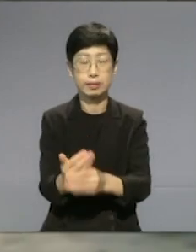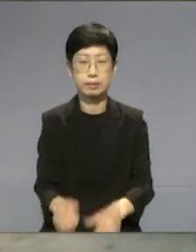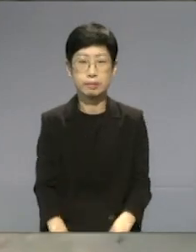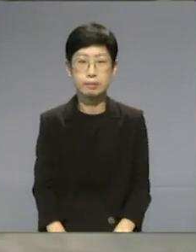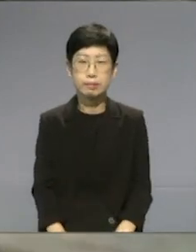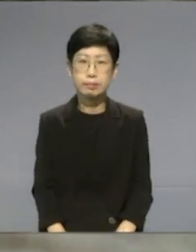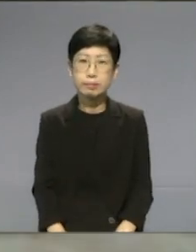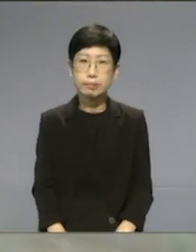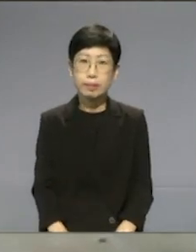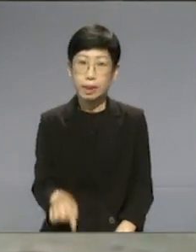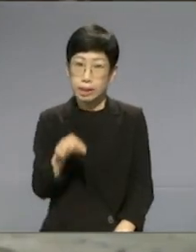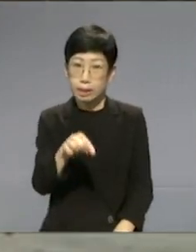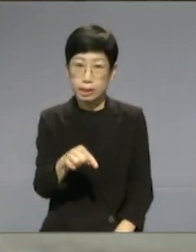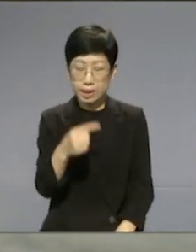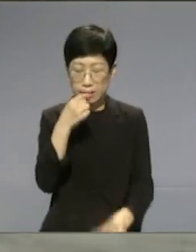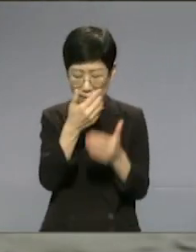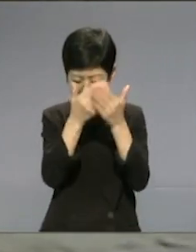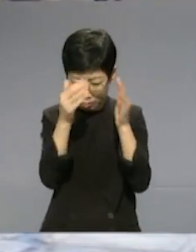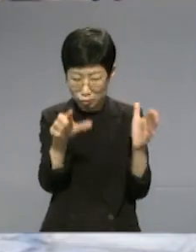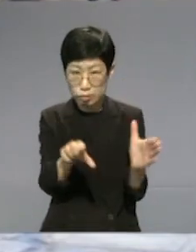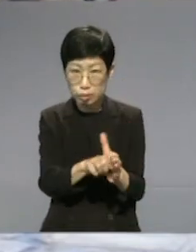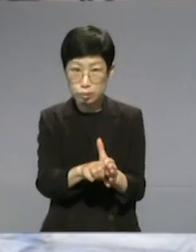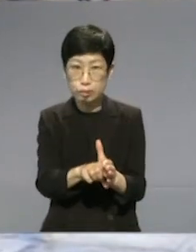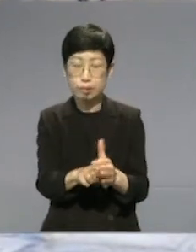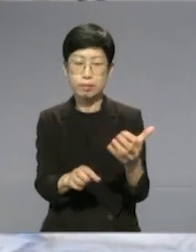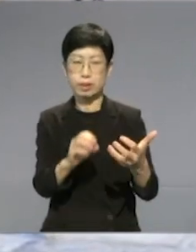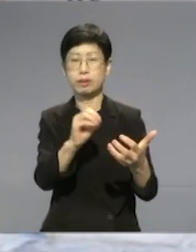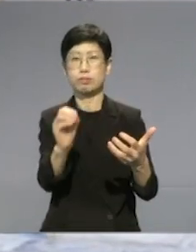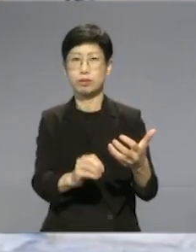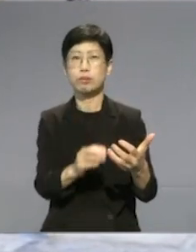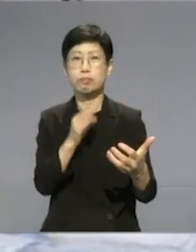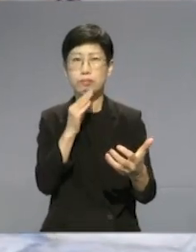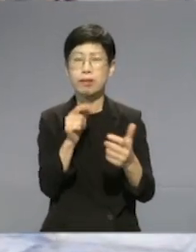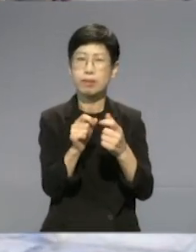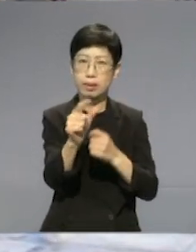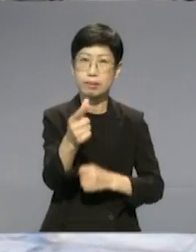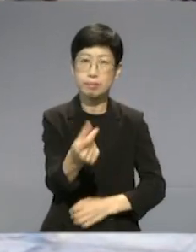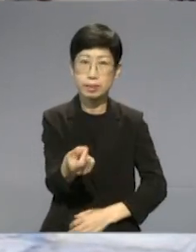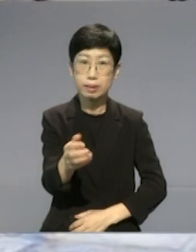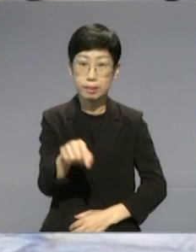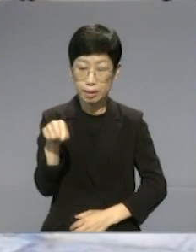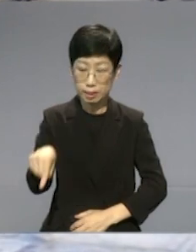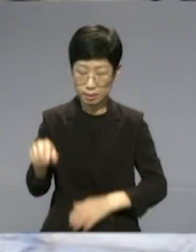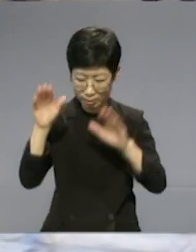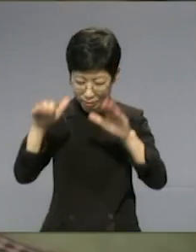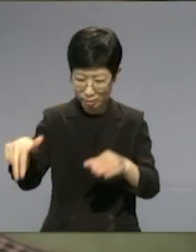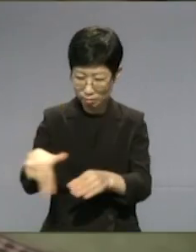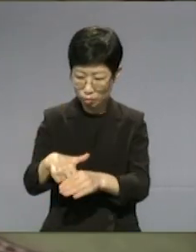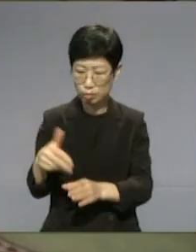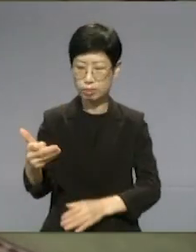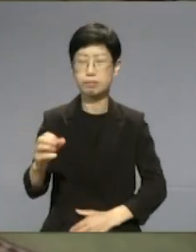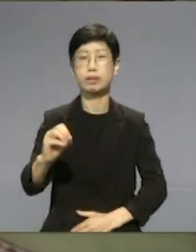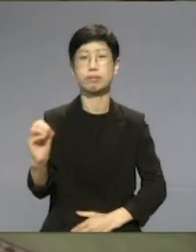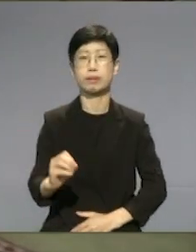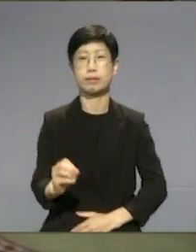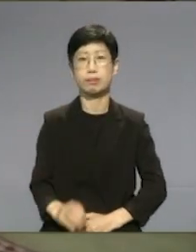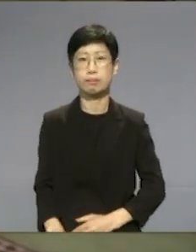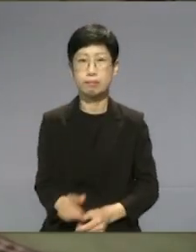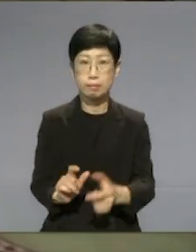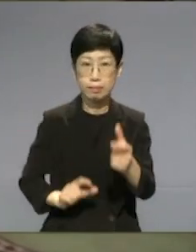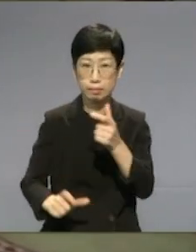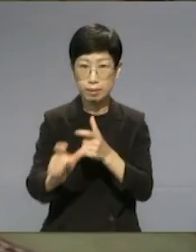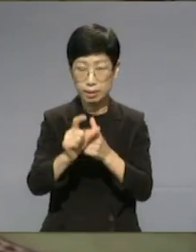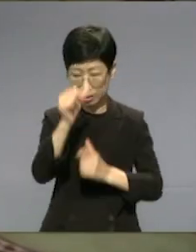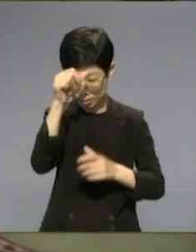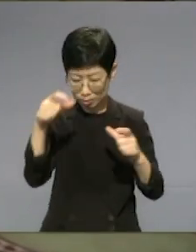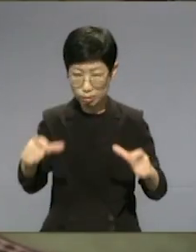힌두교도가 인도인의 80%를 차지하는 절대 다수이지만 이슬람교도도 18%에 달합니다. 더구나